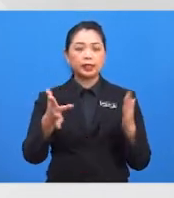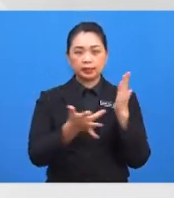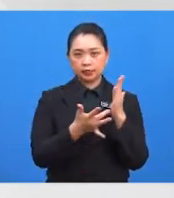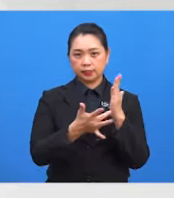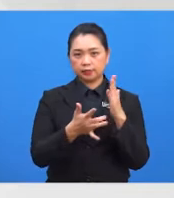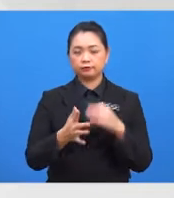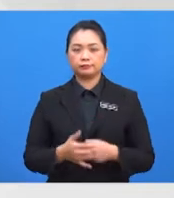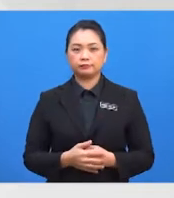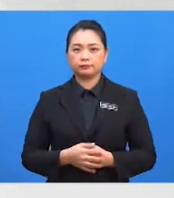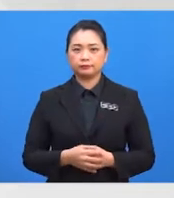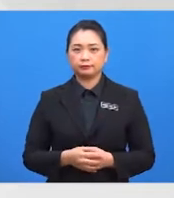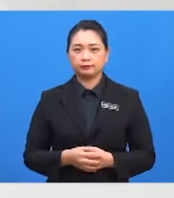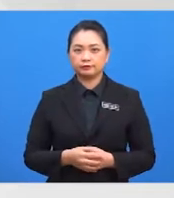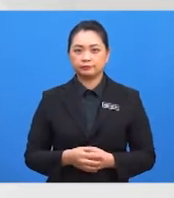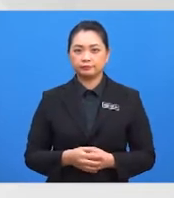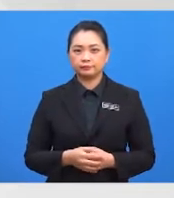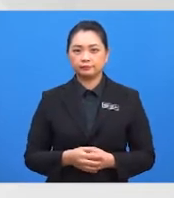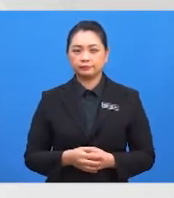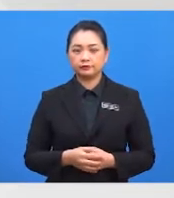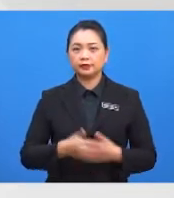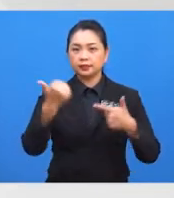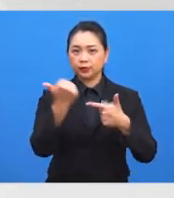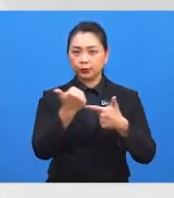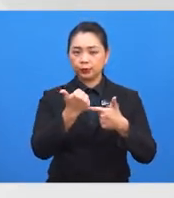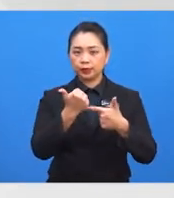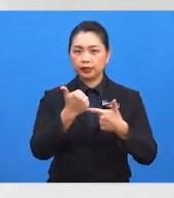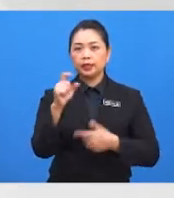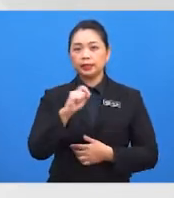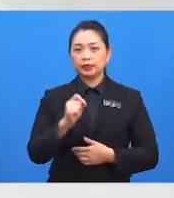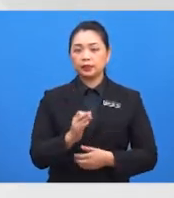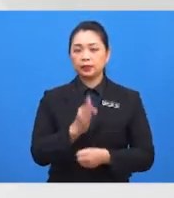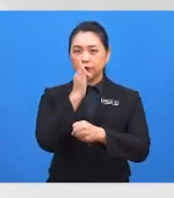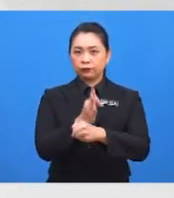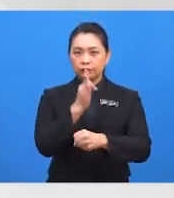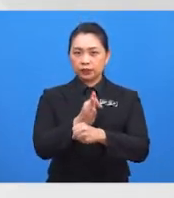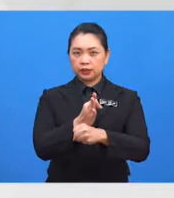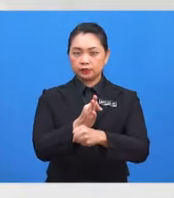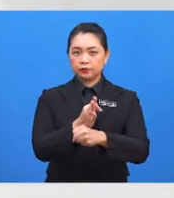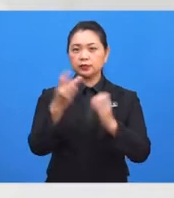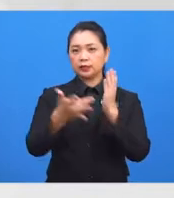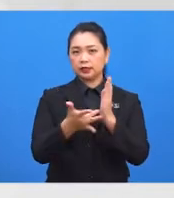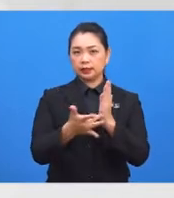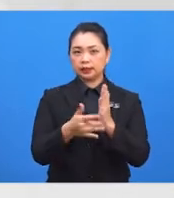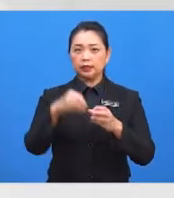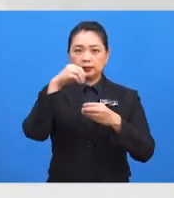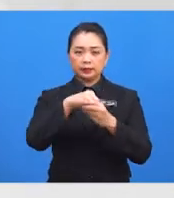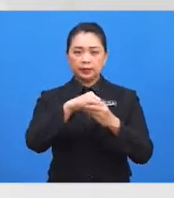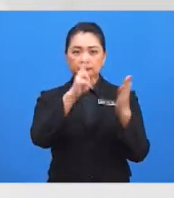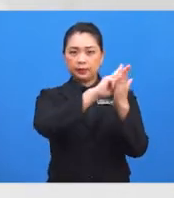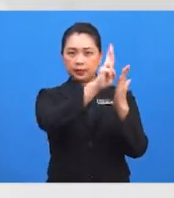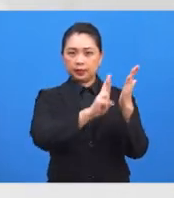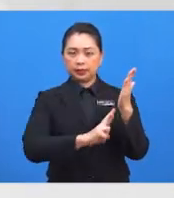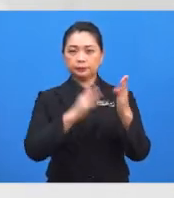spesifikasi teknikal. Yang kedua, nyatakan fungsi spesifikasi